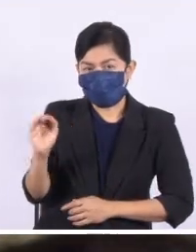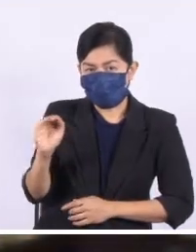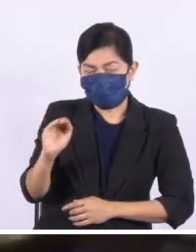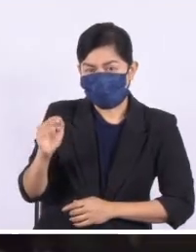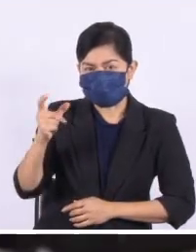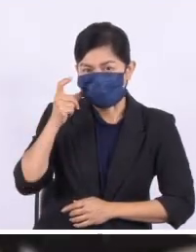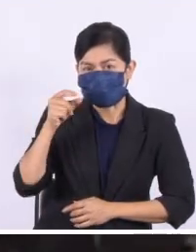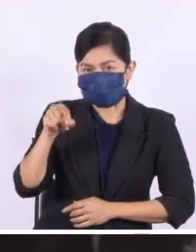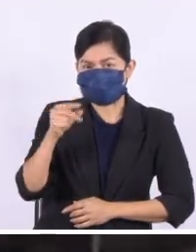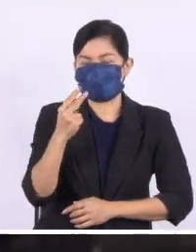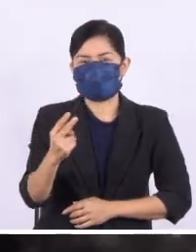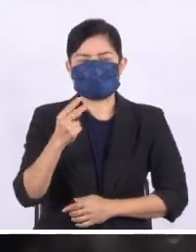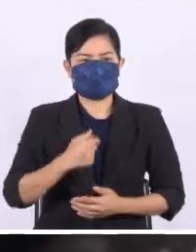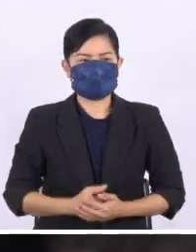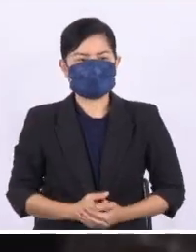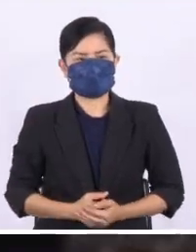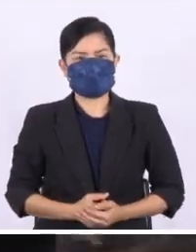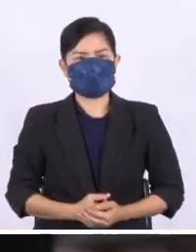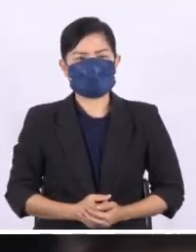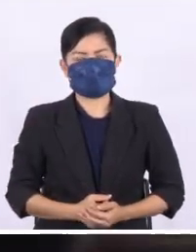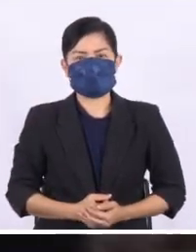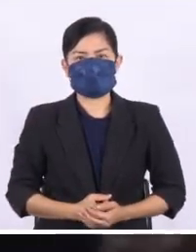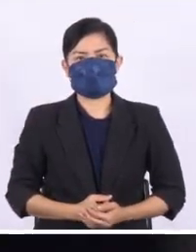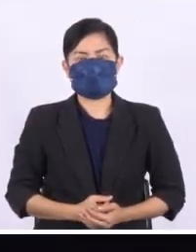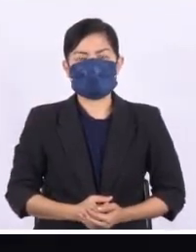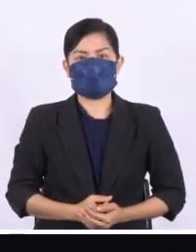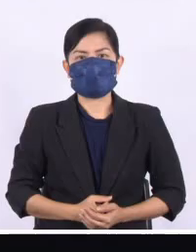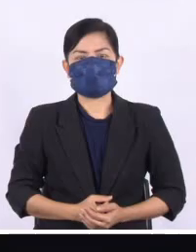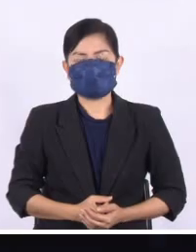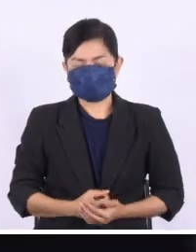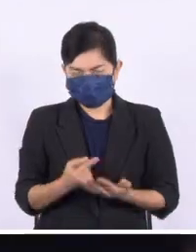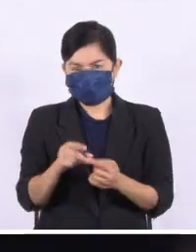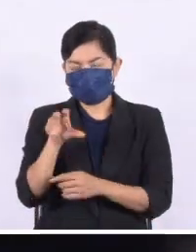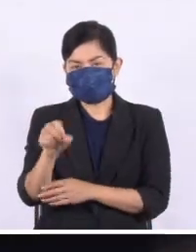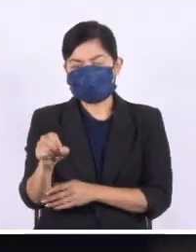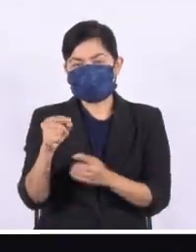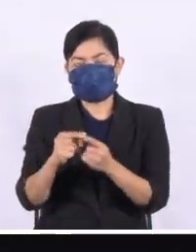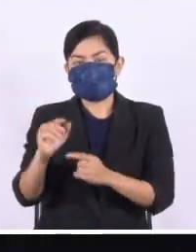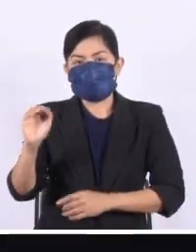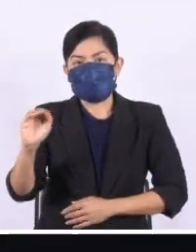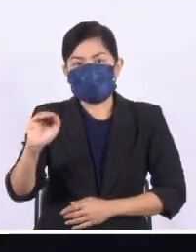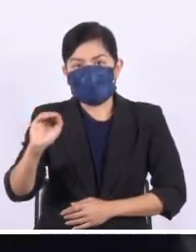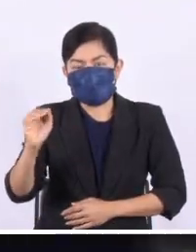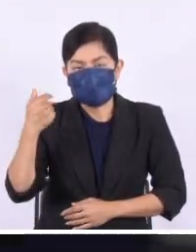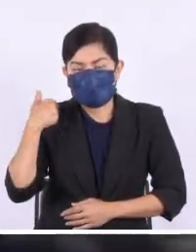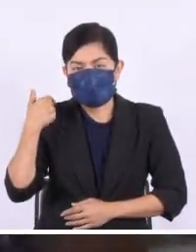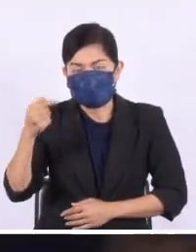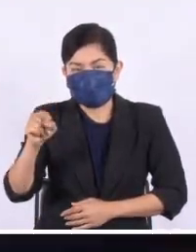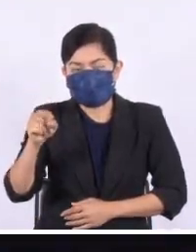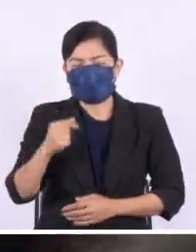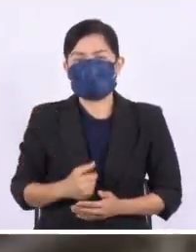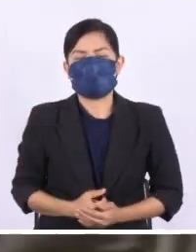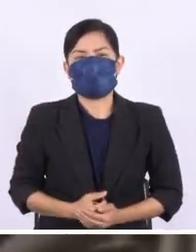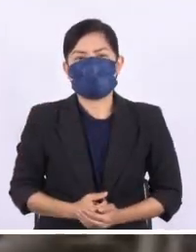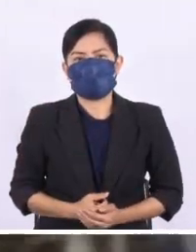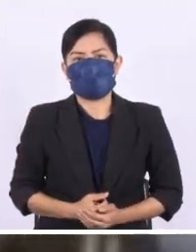Storyต่อไปน่าสนใจมากคราวนี้นะครับหลังจากที่จับแม่งูจงอางเสร็จเอาใส่กระสอบเสร็จนะครับเอาใส่